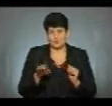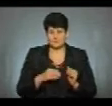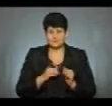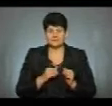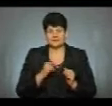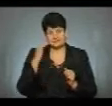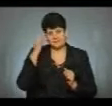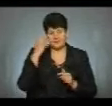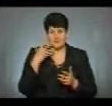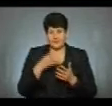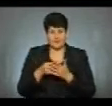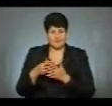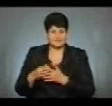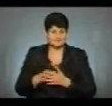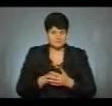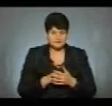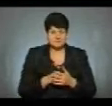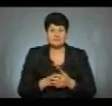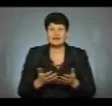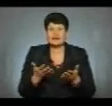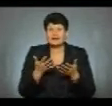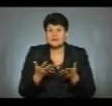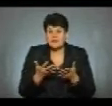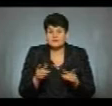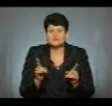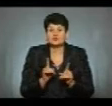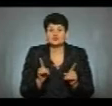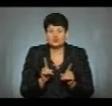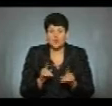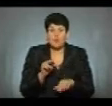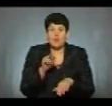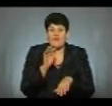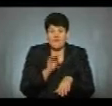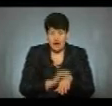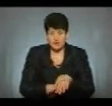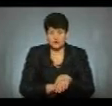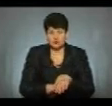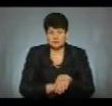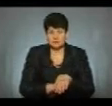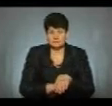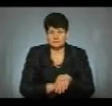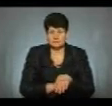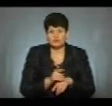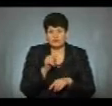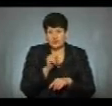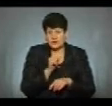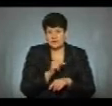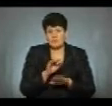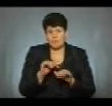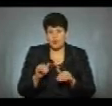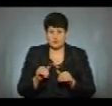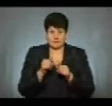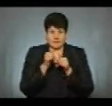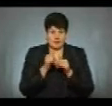представників електорату. Розумієте? І ясно, що по факту вони значним чином потім